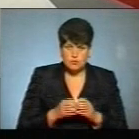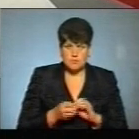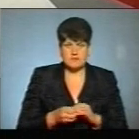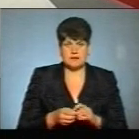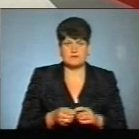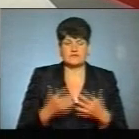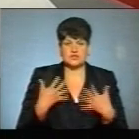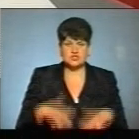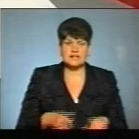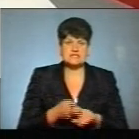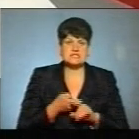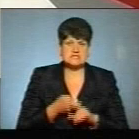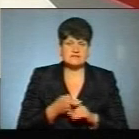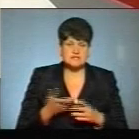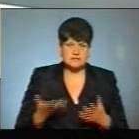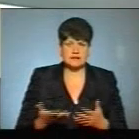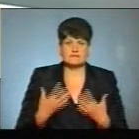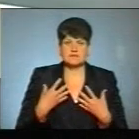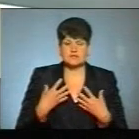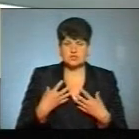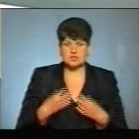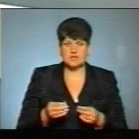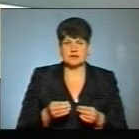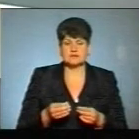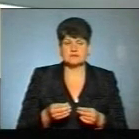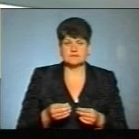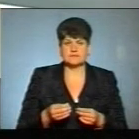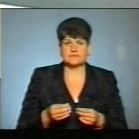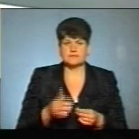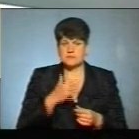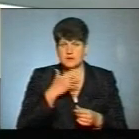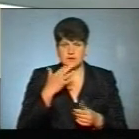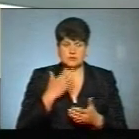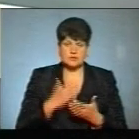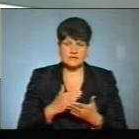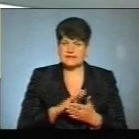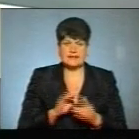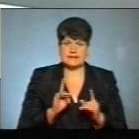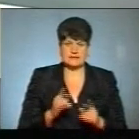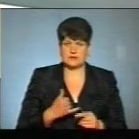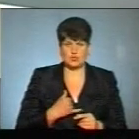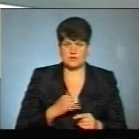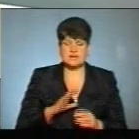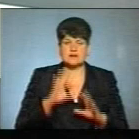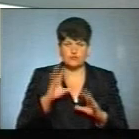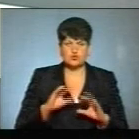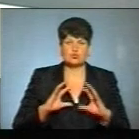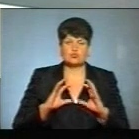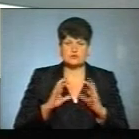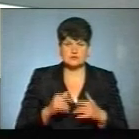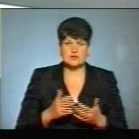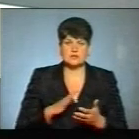втрачаються зв'язки, втрачаються якісь напрацювання. Так як багато дуже, ну, не тільки в нас, а і в світі цілому були